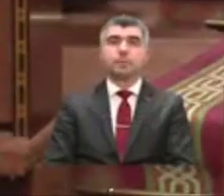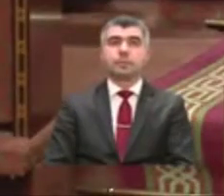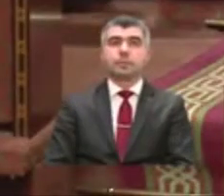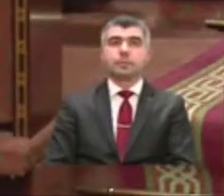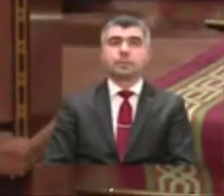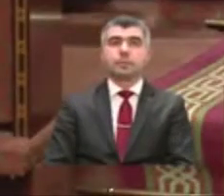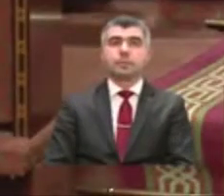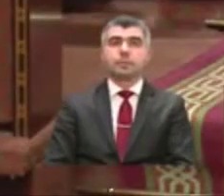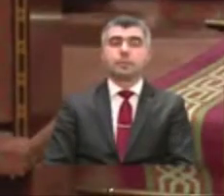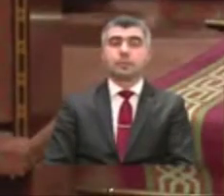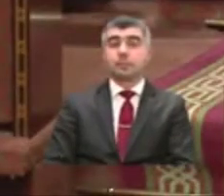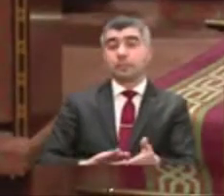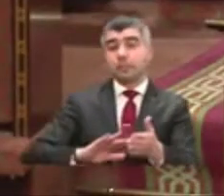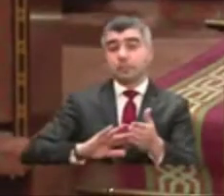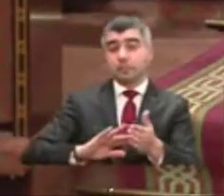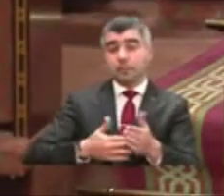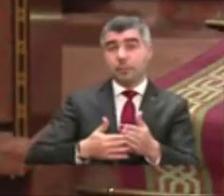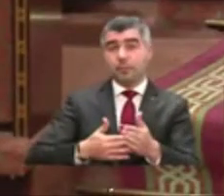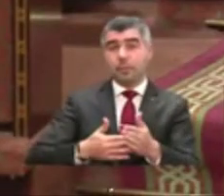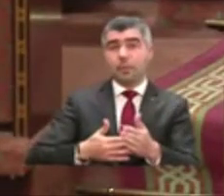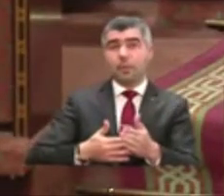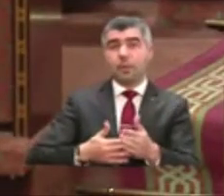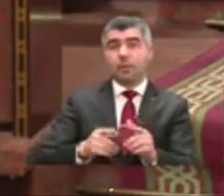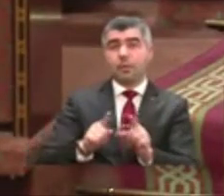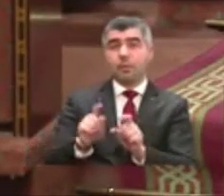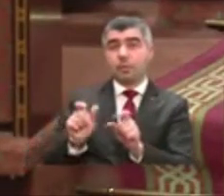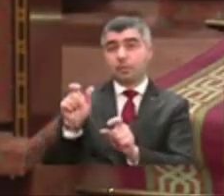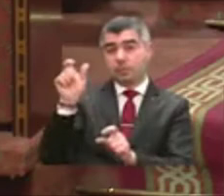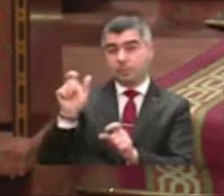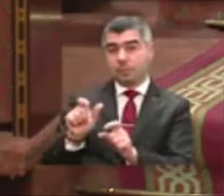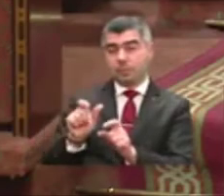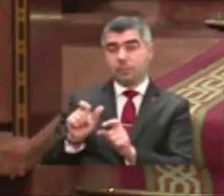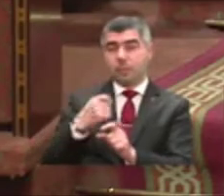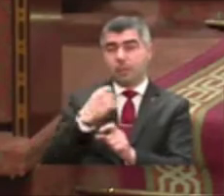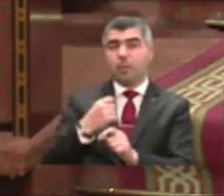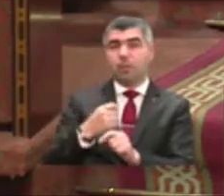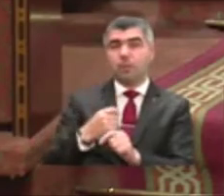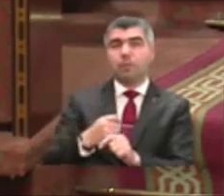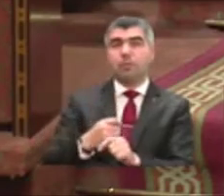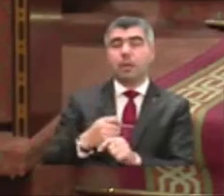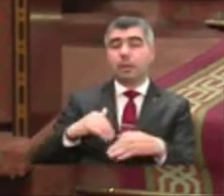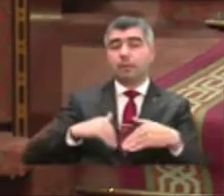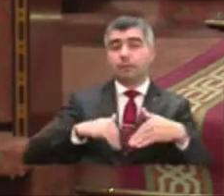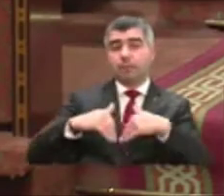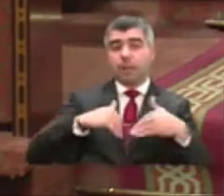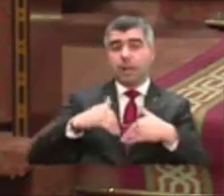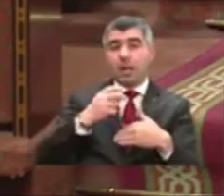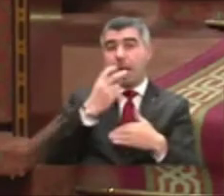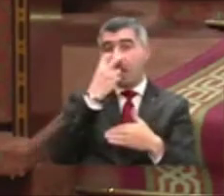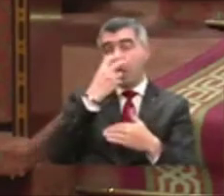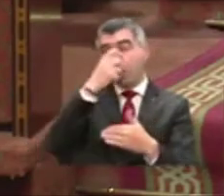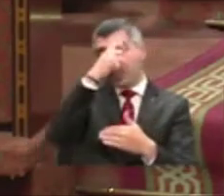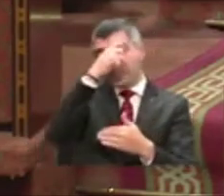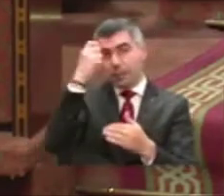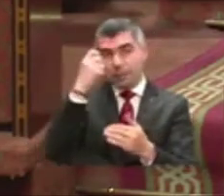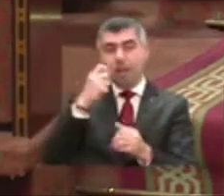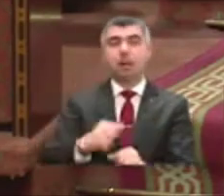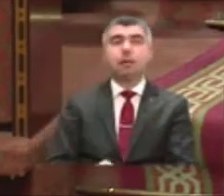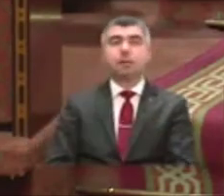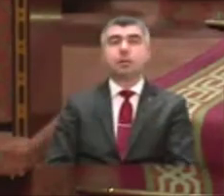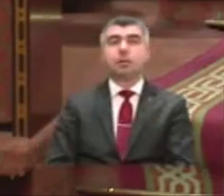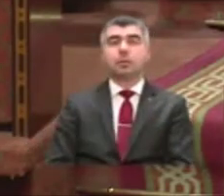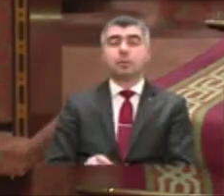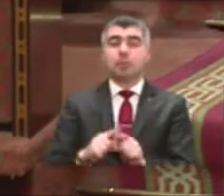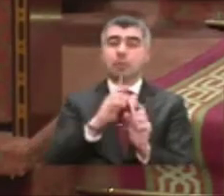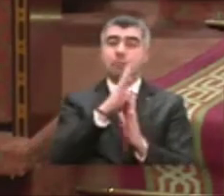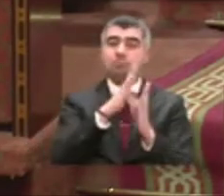اذا وبالتالي فالاستاذه ملي تفضلتي وقلتي بان بالنسبه للطريق ديال العيون والسماره حنا اولا عندنا واحد